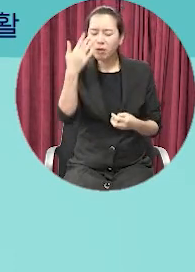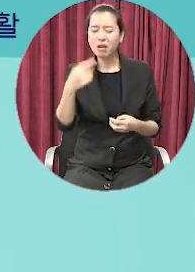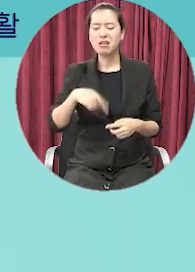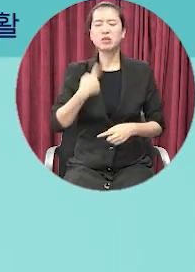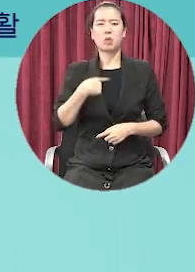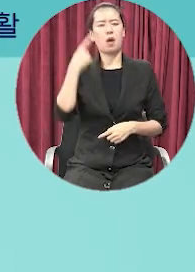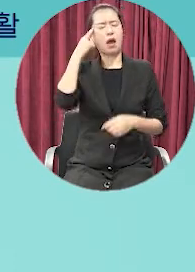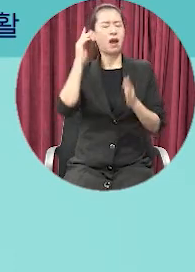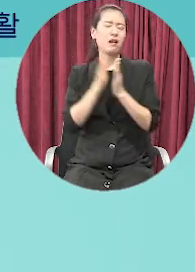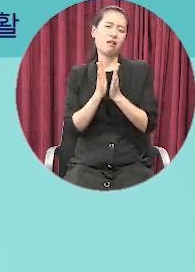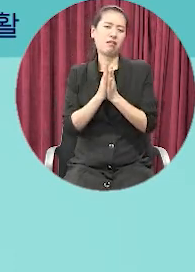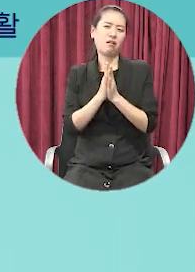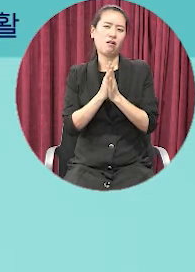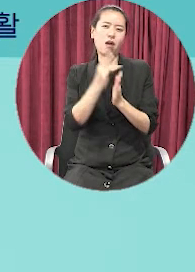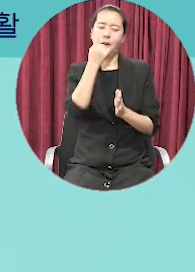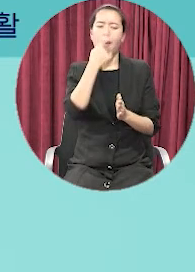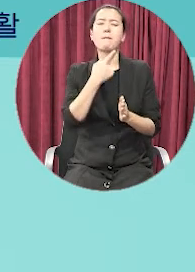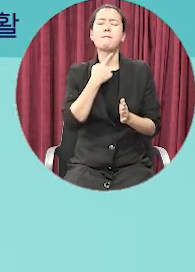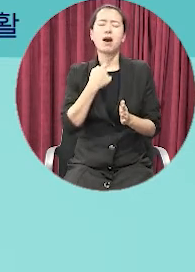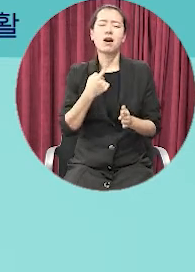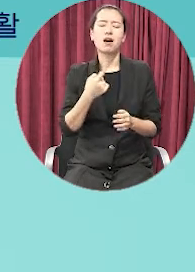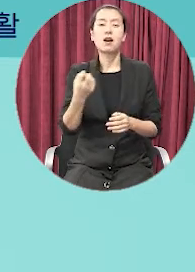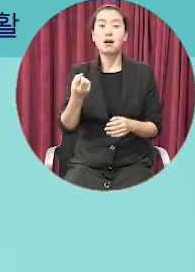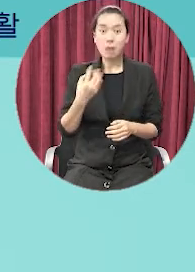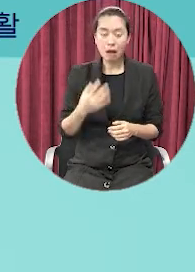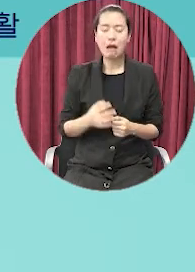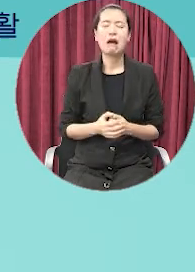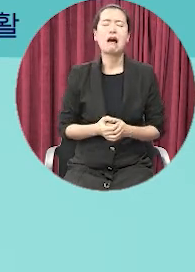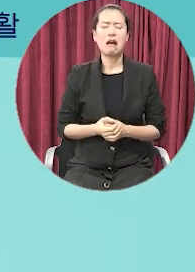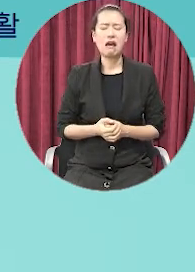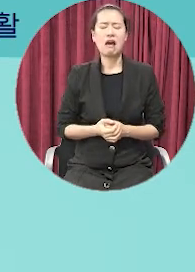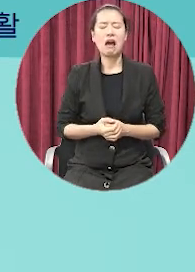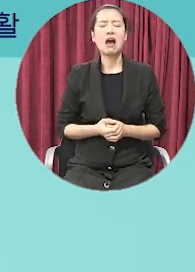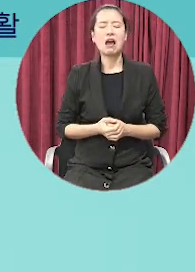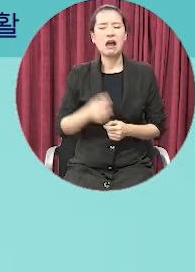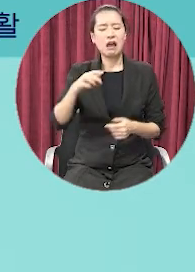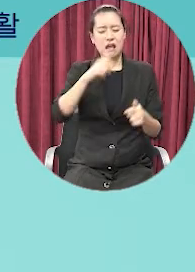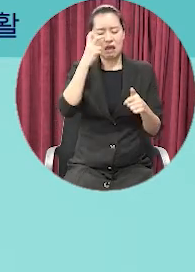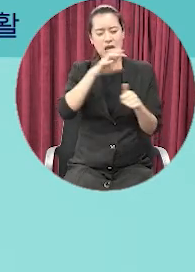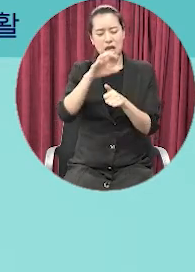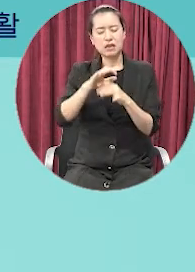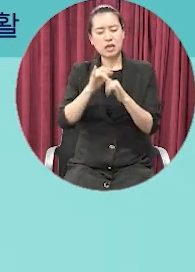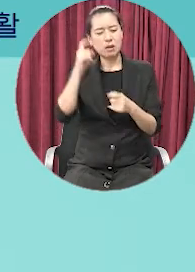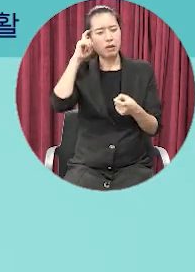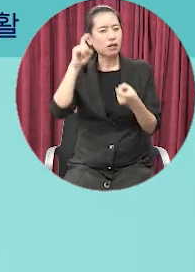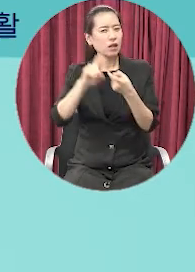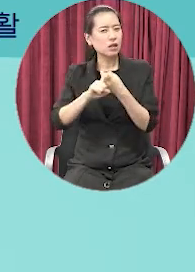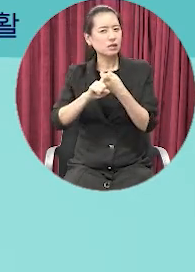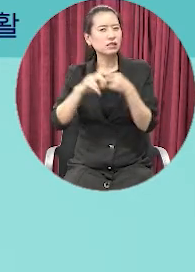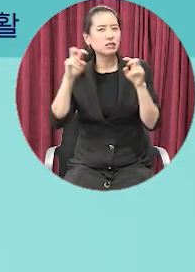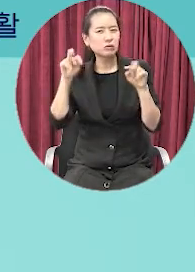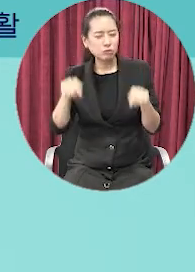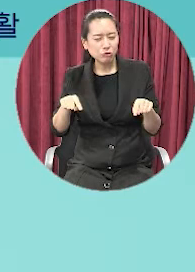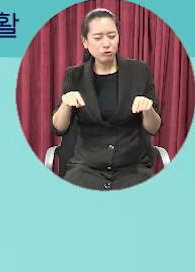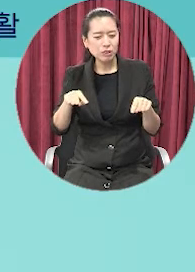많았다고 합니다. 이게 결국은 이런 케어기버에 대한 저희가 관심이 많이 떨어지고 어떤 교육이나 이런 것들이 잘